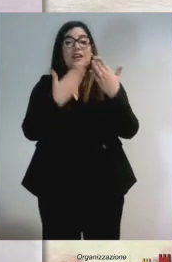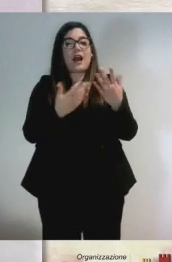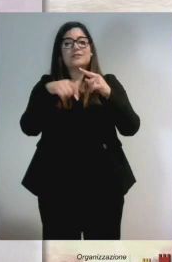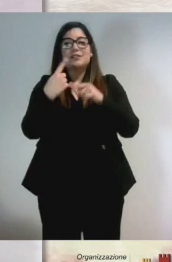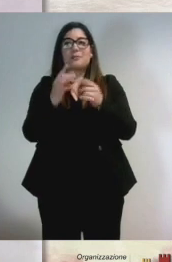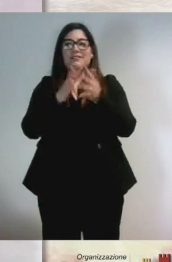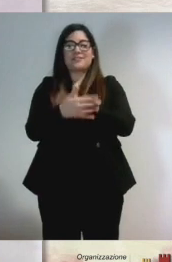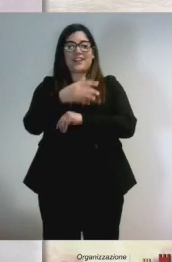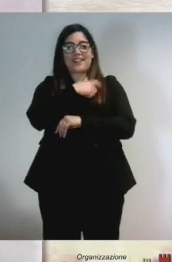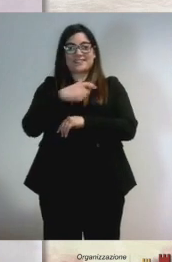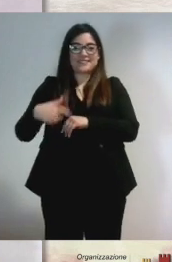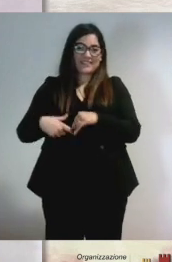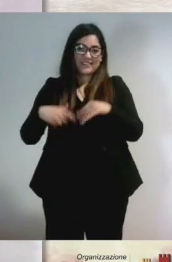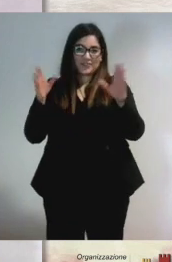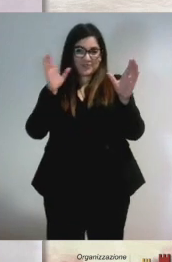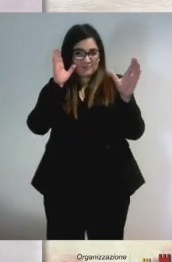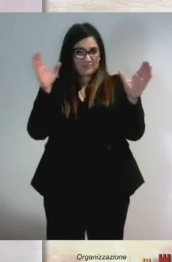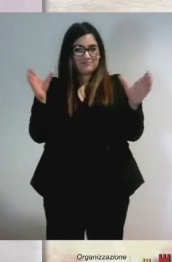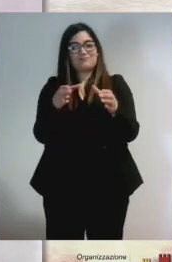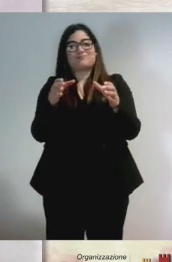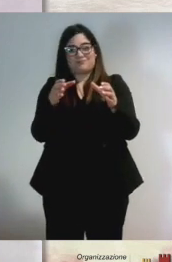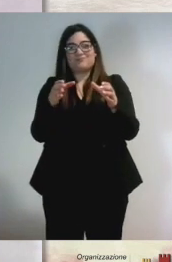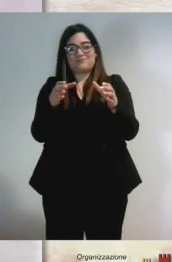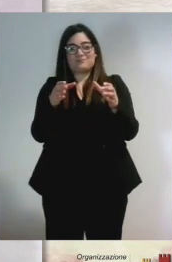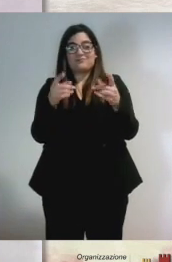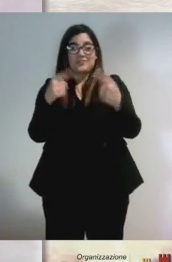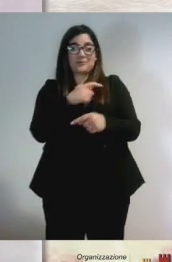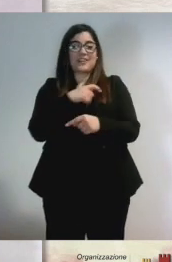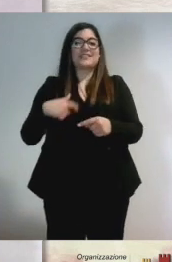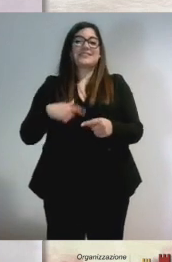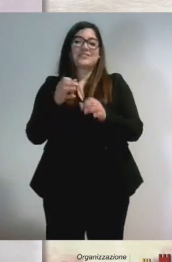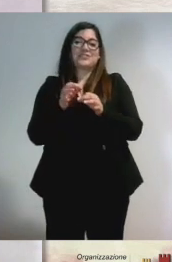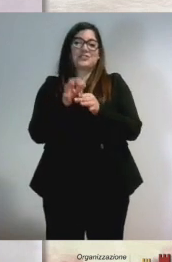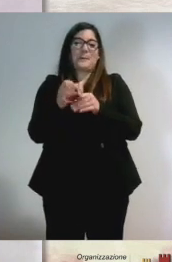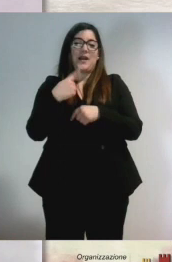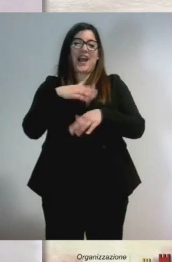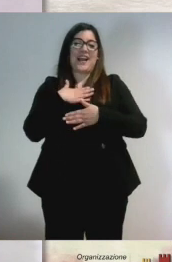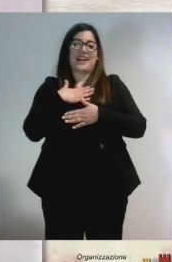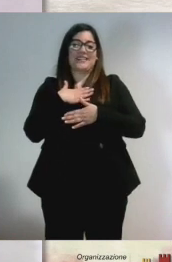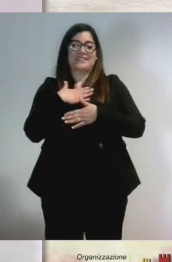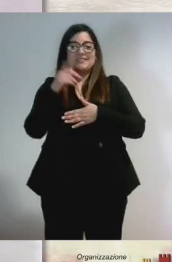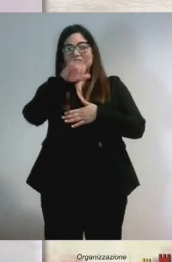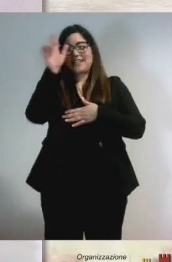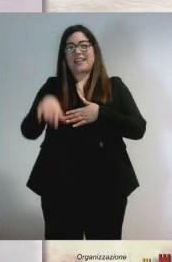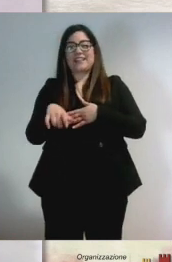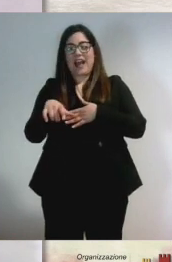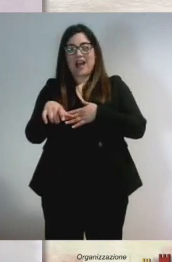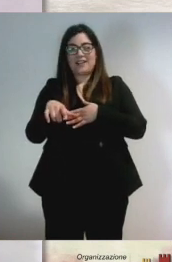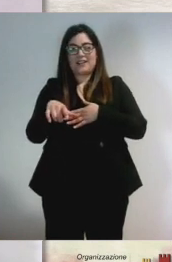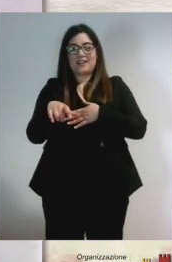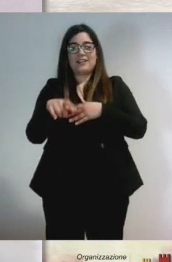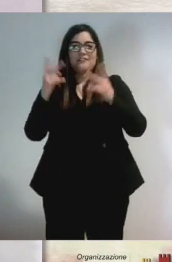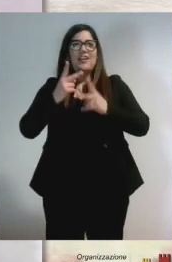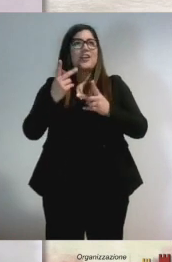della loro comunità sindaci del nostro paese nella mia regione c'è Un'invasione siamo a 7-8 forse adesso